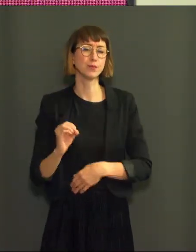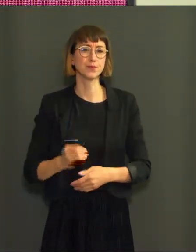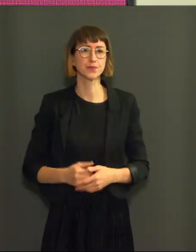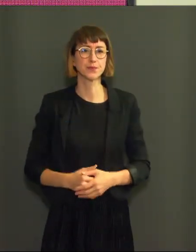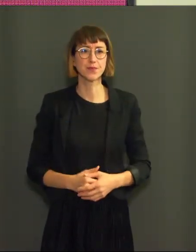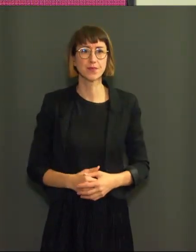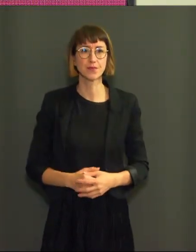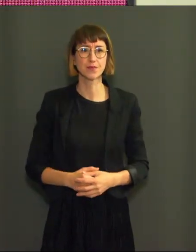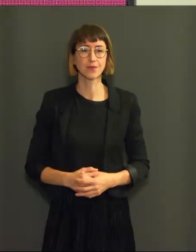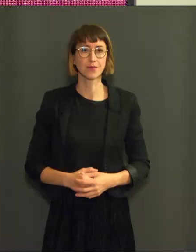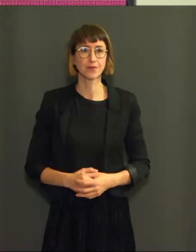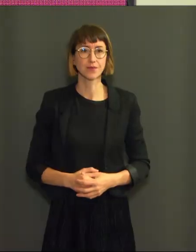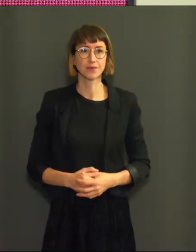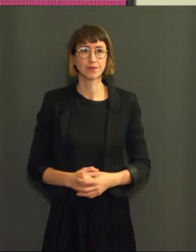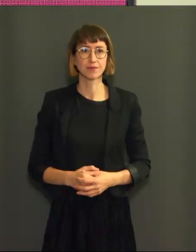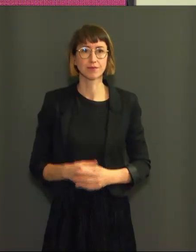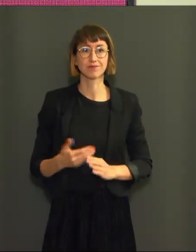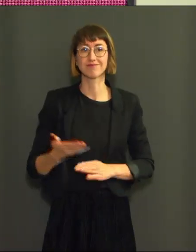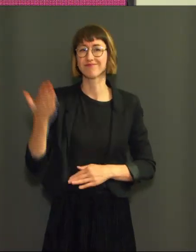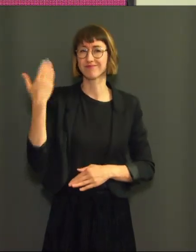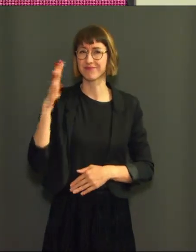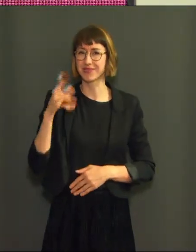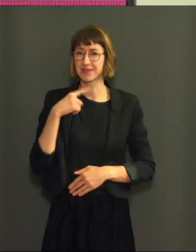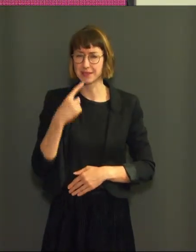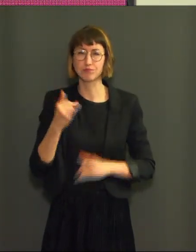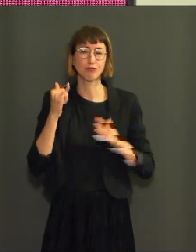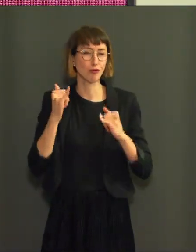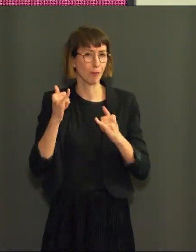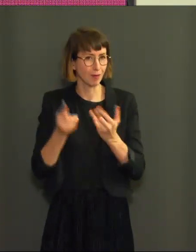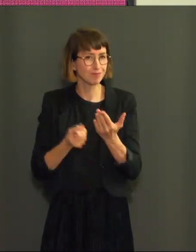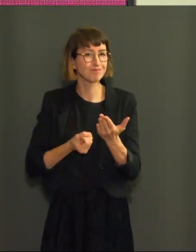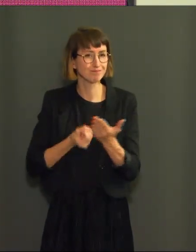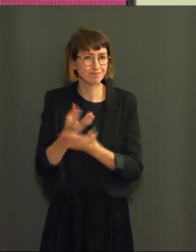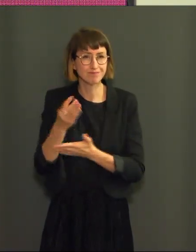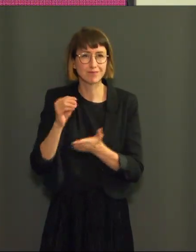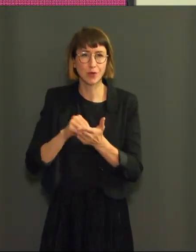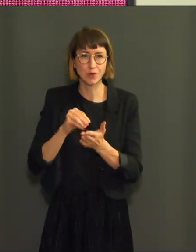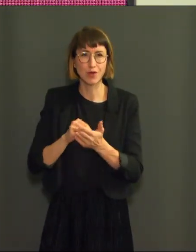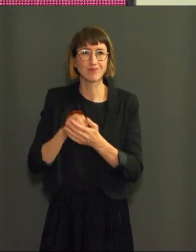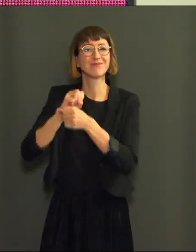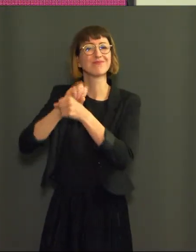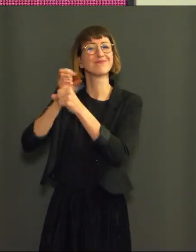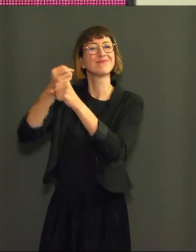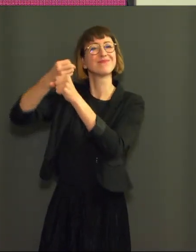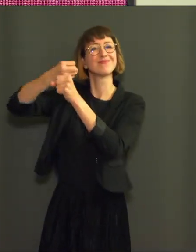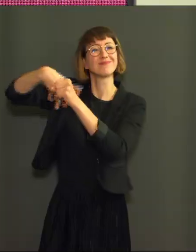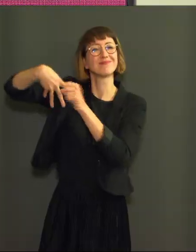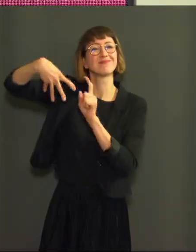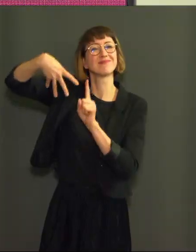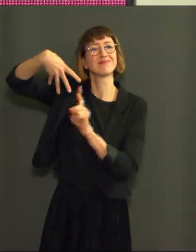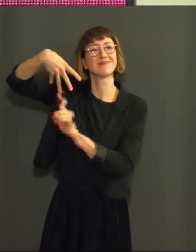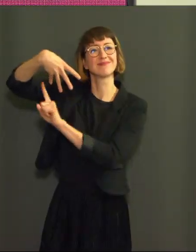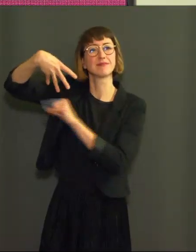mais je pense que c'est l'occasion de le rappeler, les variants apparaissent et disparaissent en fonction d'avantages qu'ils ont les uns par rapport